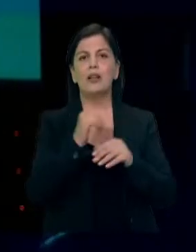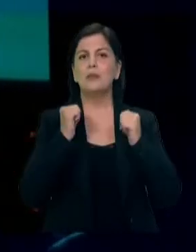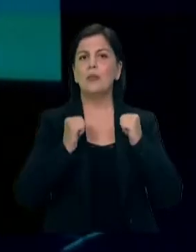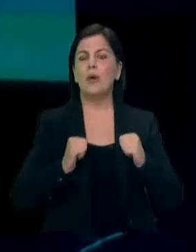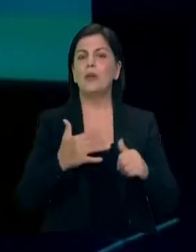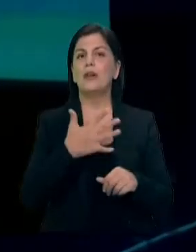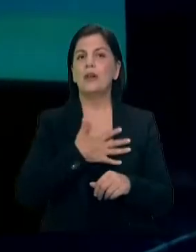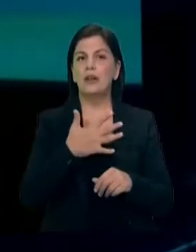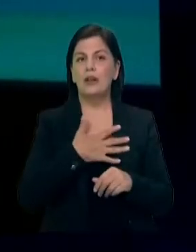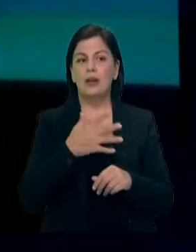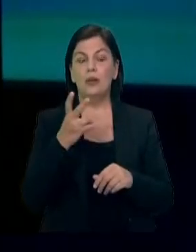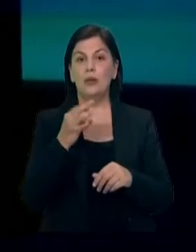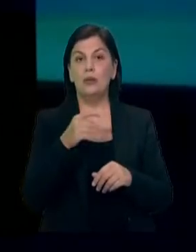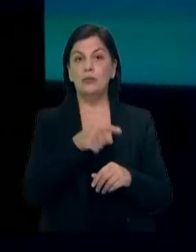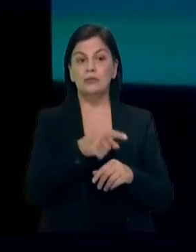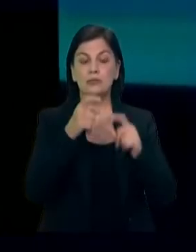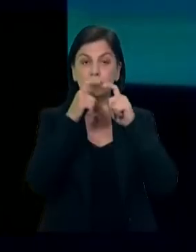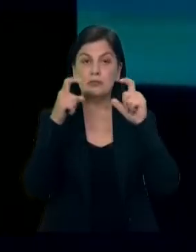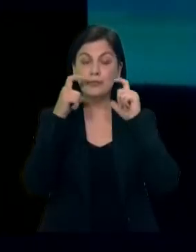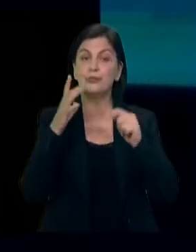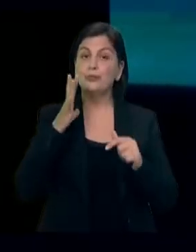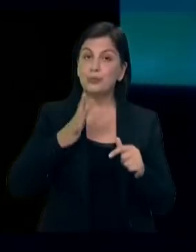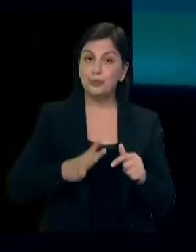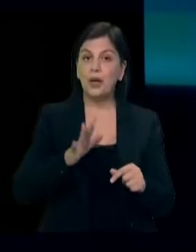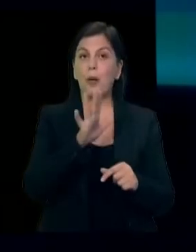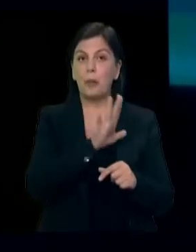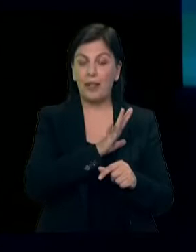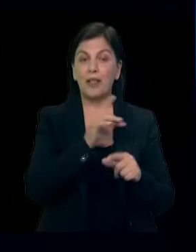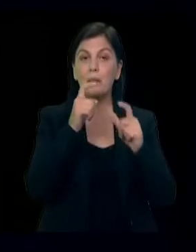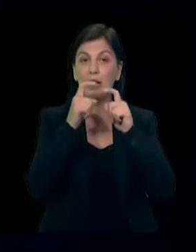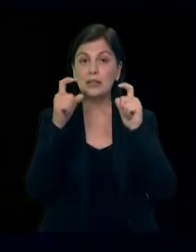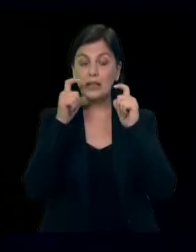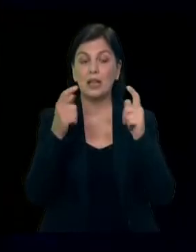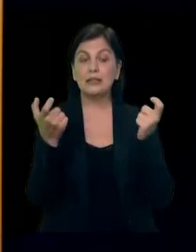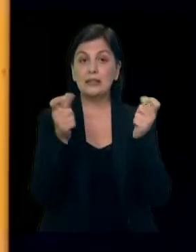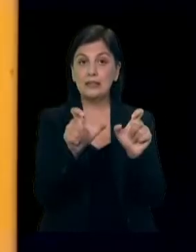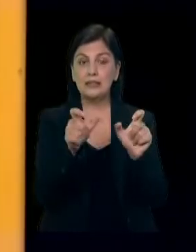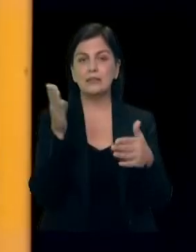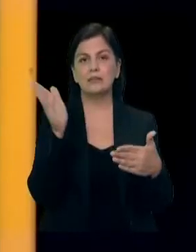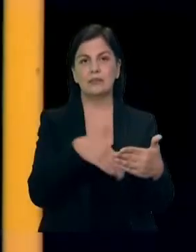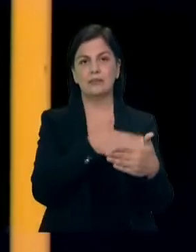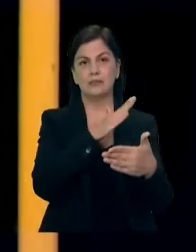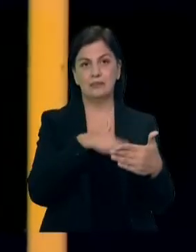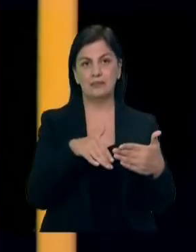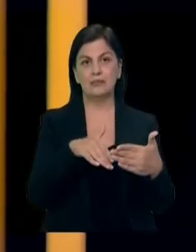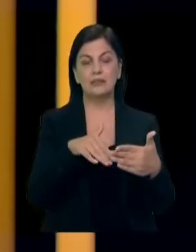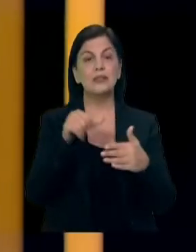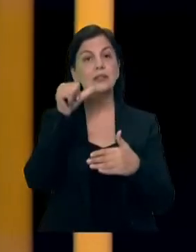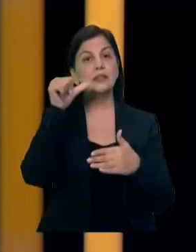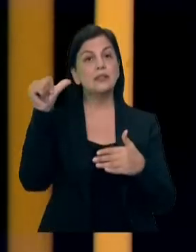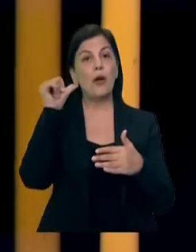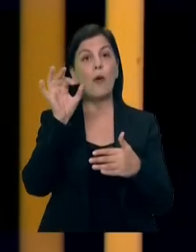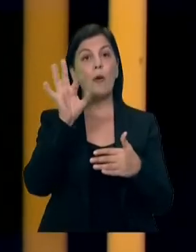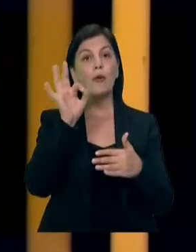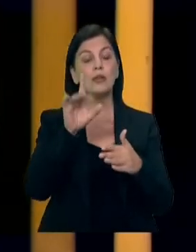imkan verməyən, amma sağlamlığımız xatirinə taxmağa məcbur olduğumuz maska məhdudiyyəti ləğv olunur. Ötən ilin